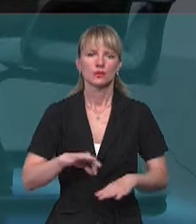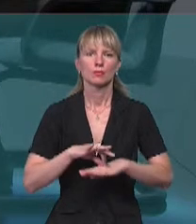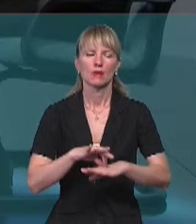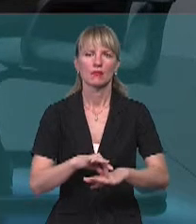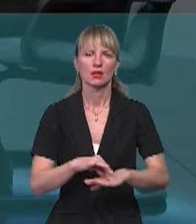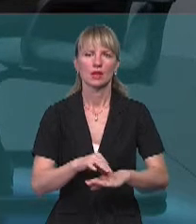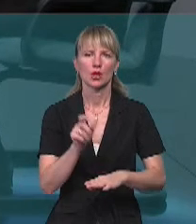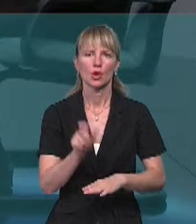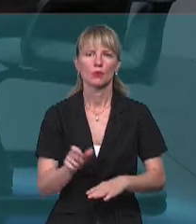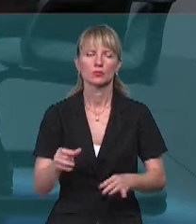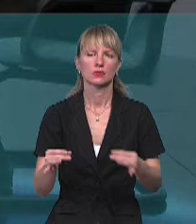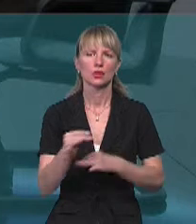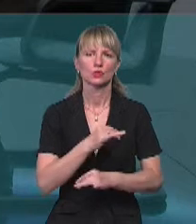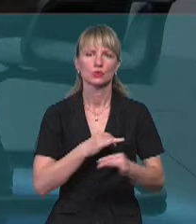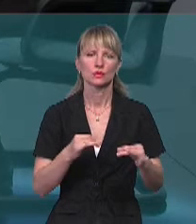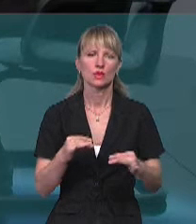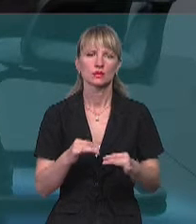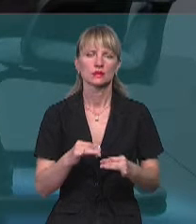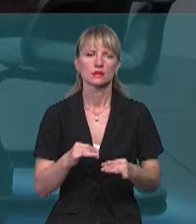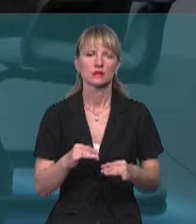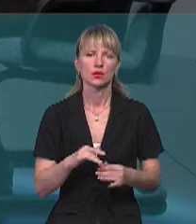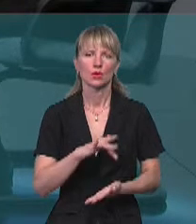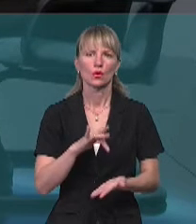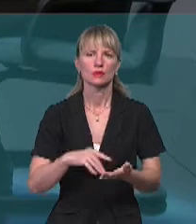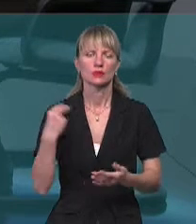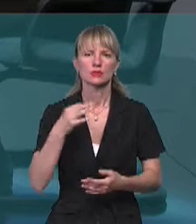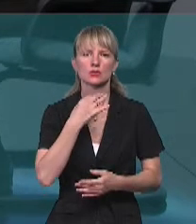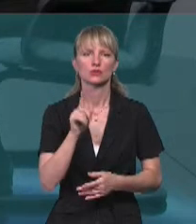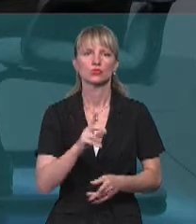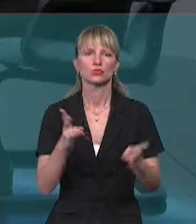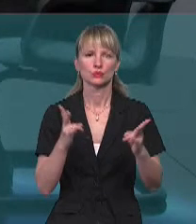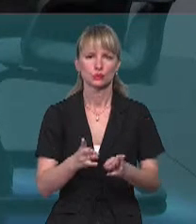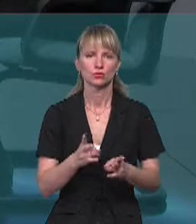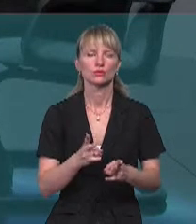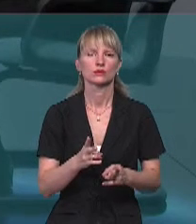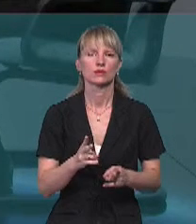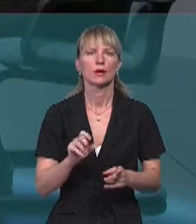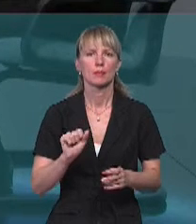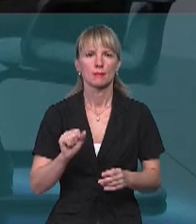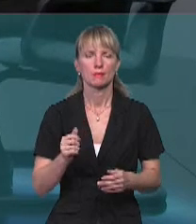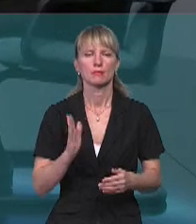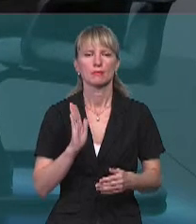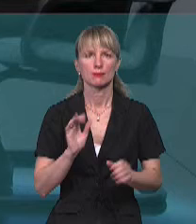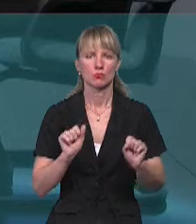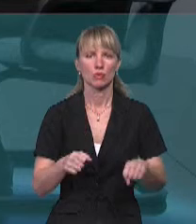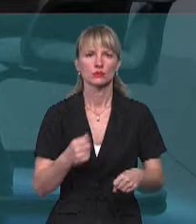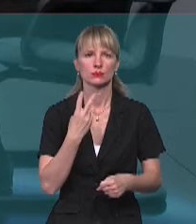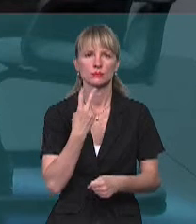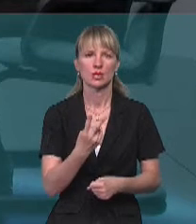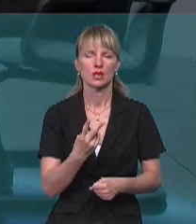общественных каких-то консультаций общественности города Запорожья скажет, что нужно его переименовать, значит, ну, вынесем на рассмотрение